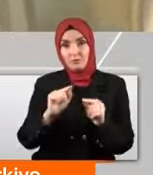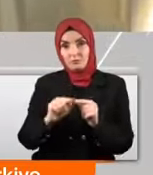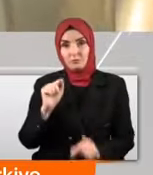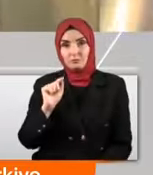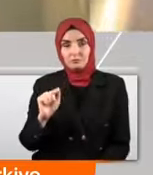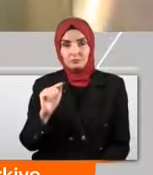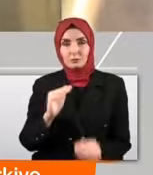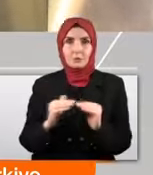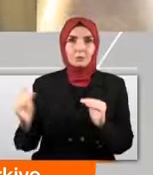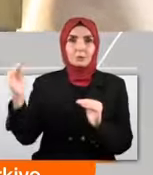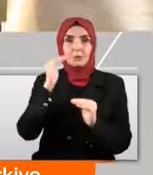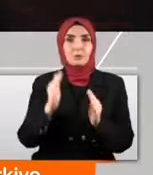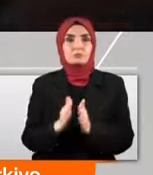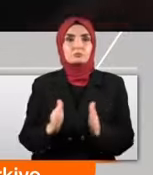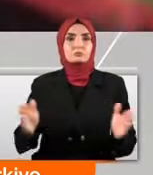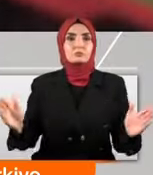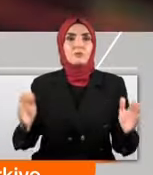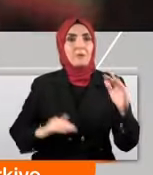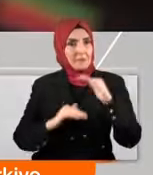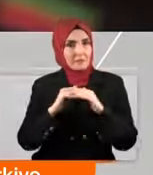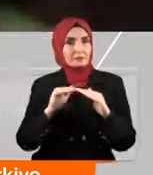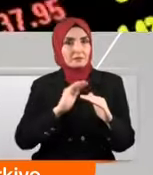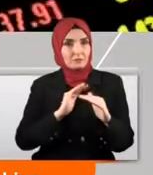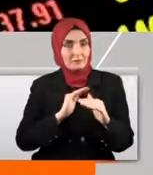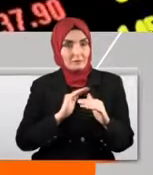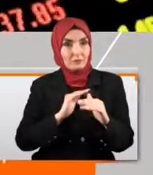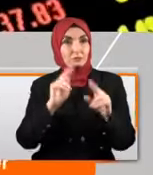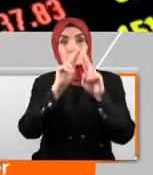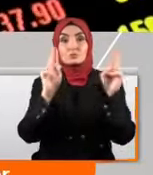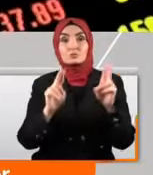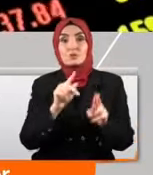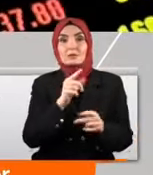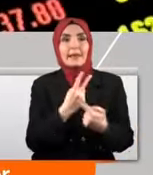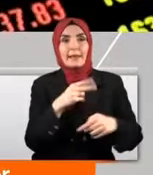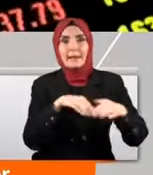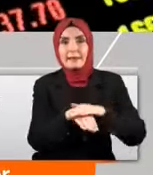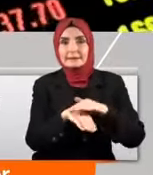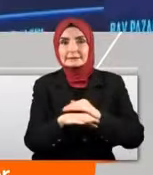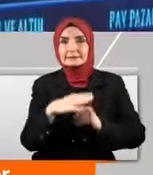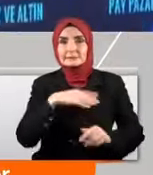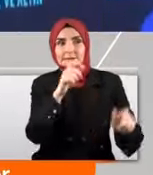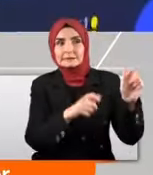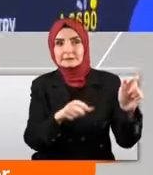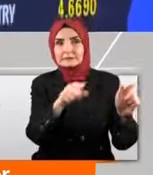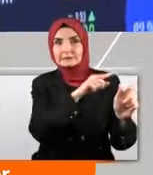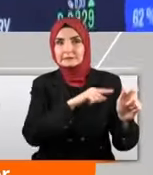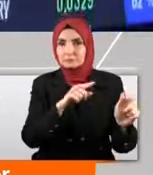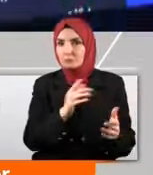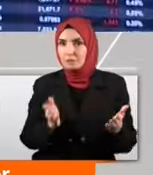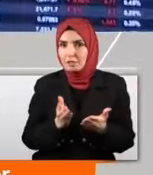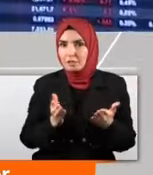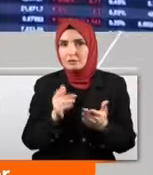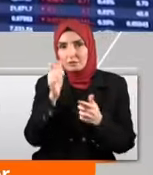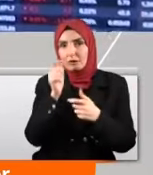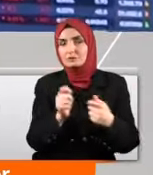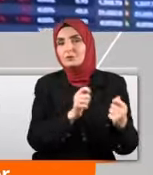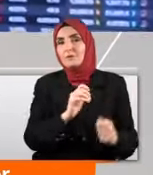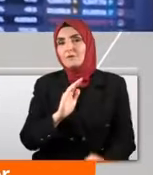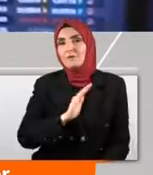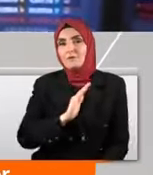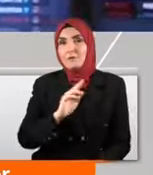potansiyeli uluslararası yatırımcıların da ilgisini çekiyor. Türkiye uluslararası sermaye